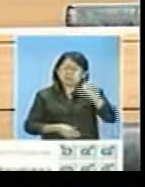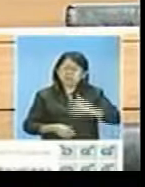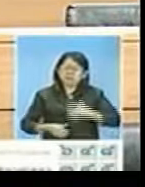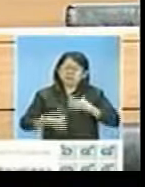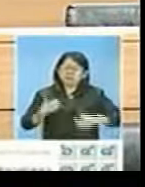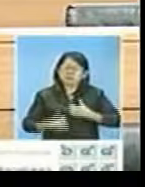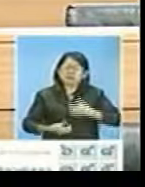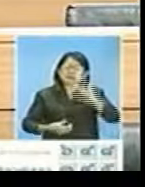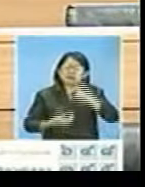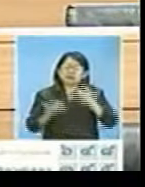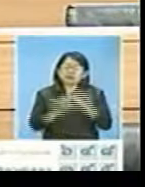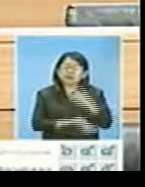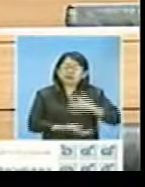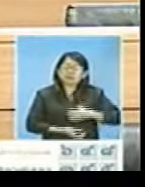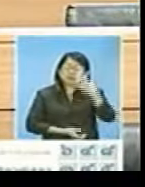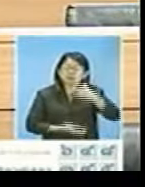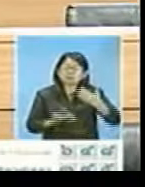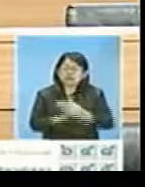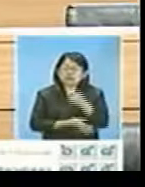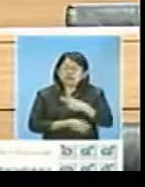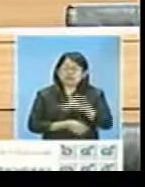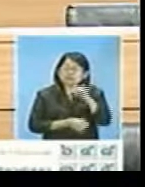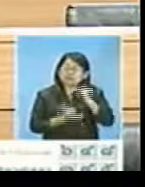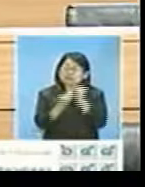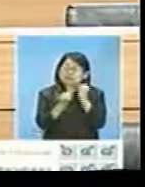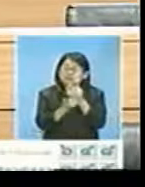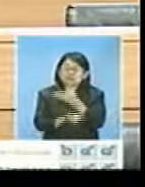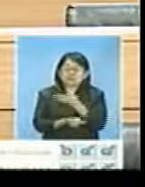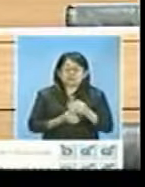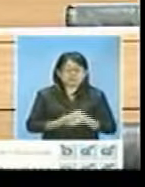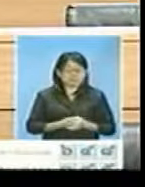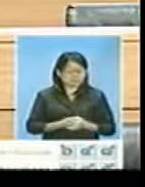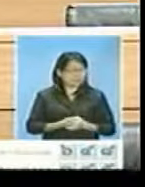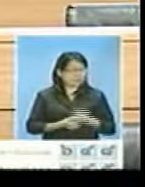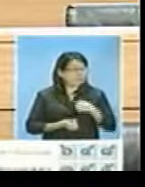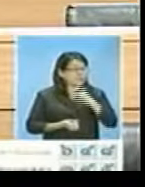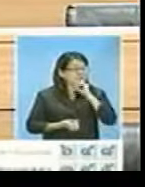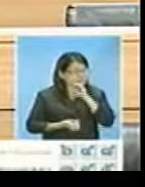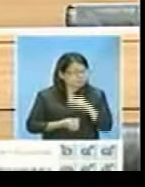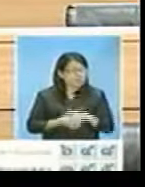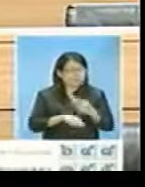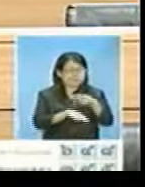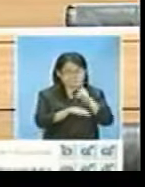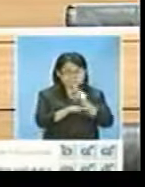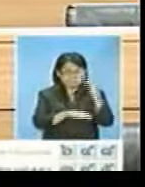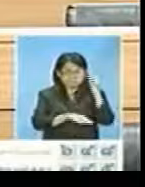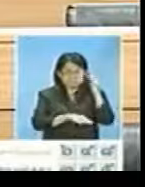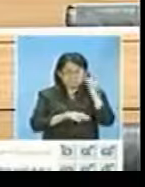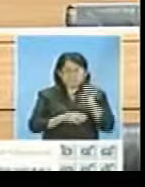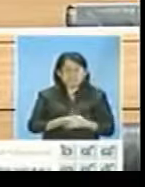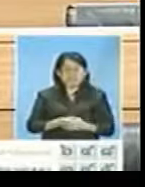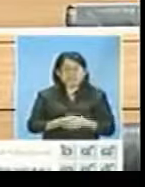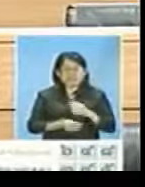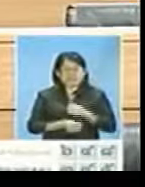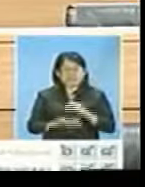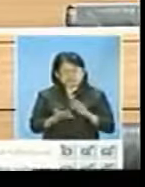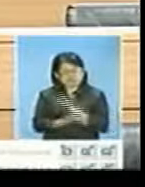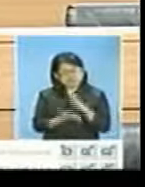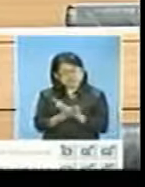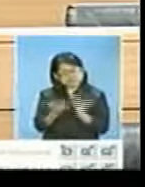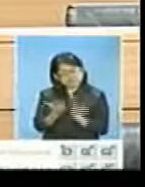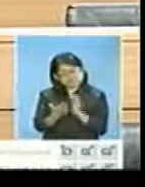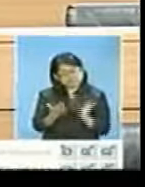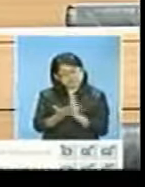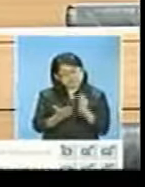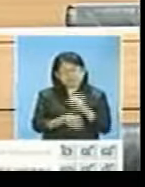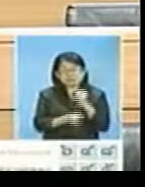ป็นญาติโกโหติการผมอภัยให้ได้เพราะฉะนั้นผมอยากจะกราบเรียนว่าท่านประธานครับผมไปเปิดเอกสารผลงาน